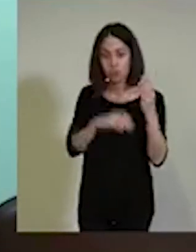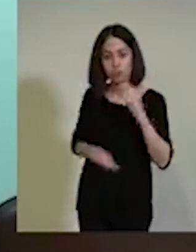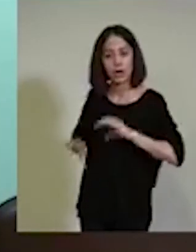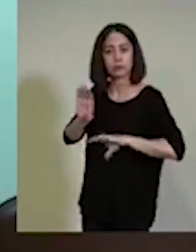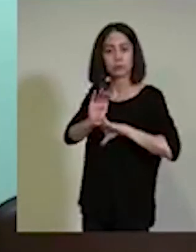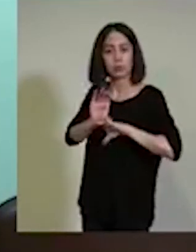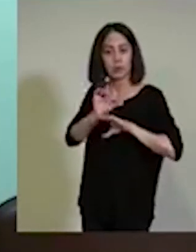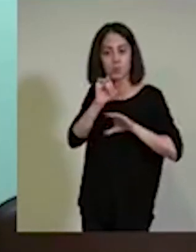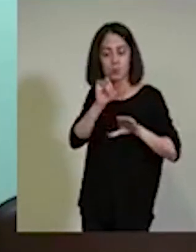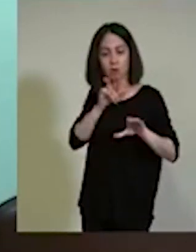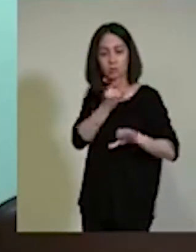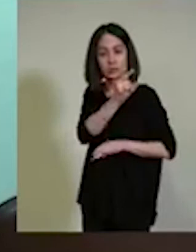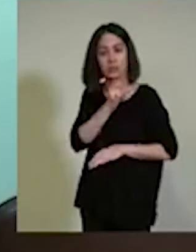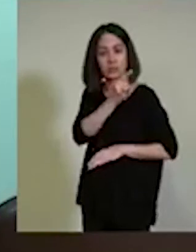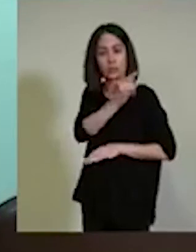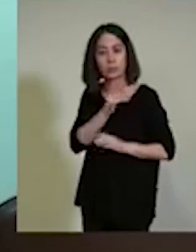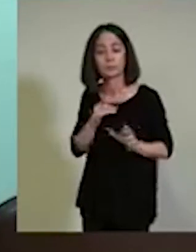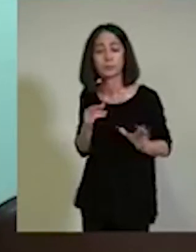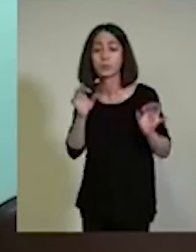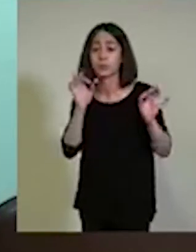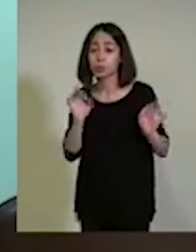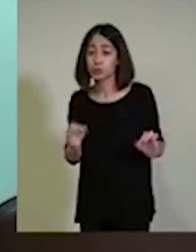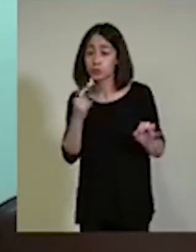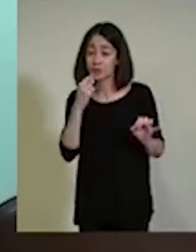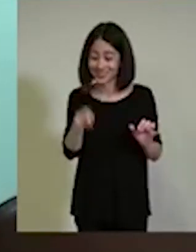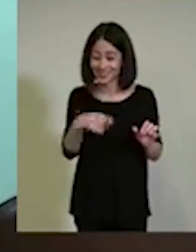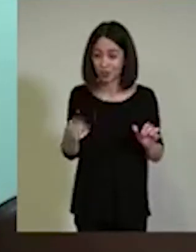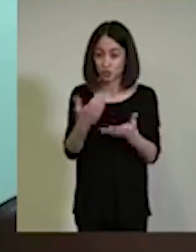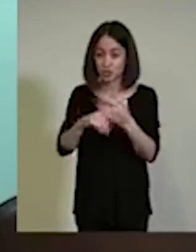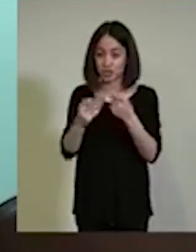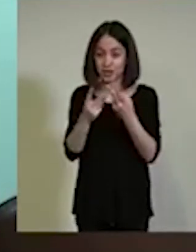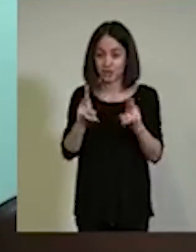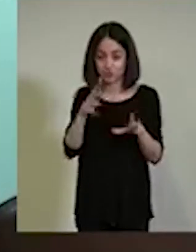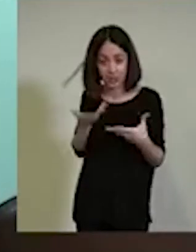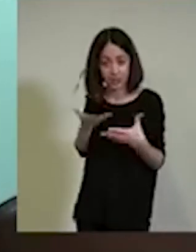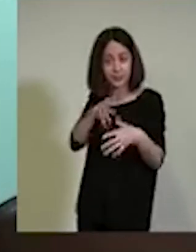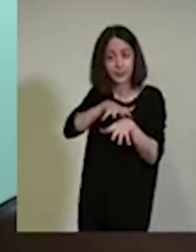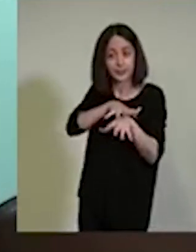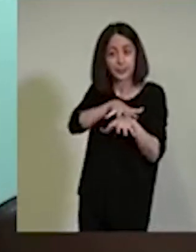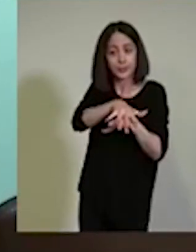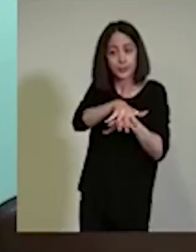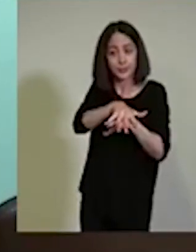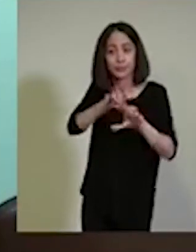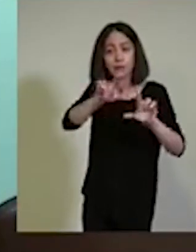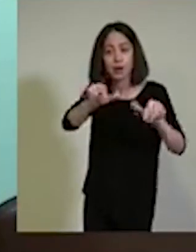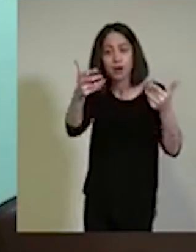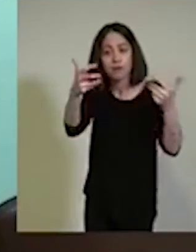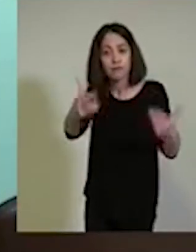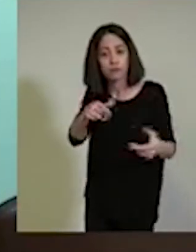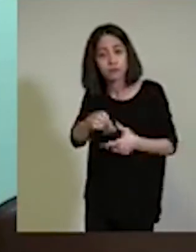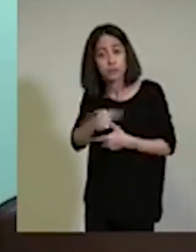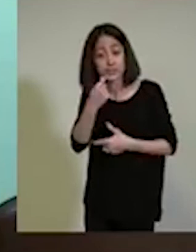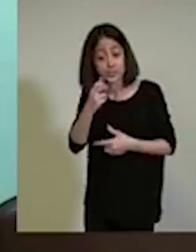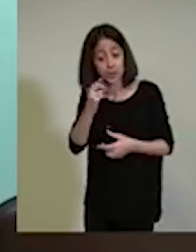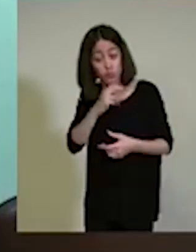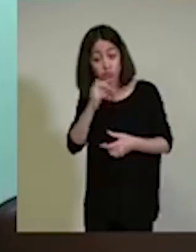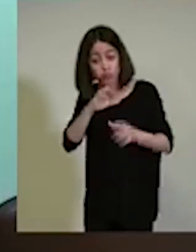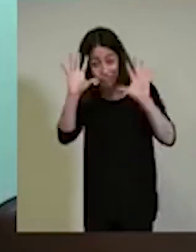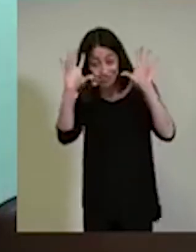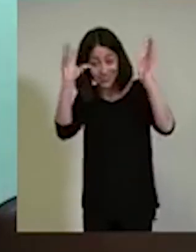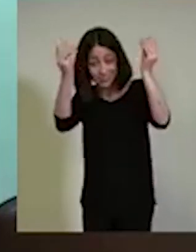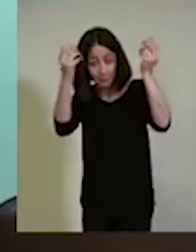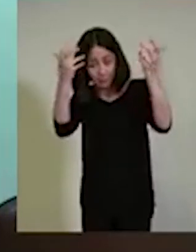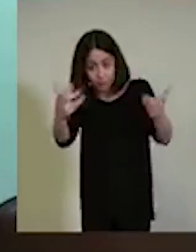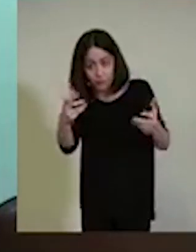investirons pour augmenter la part de la nature en ville et répondre à l'urgence écologique et climatique. C'est tout le sens de notre plan